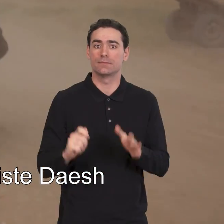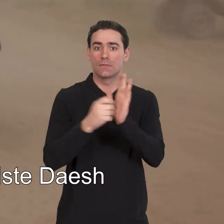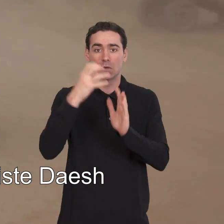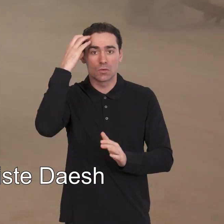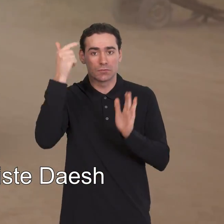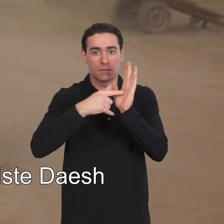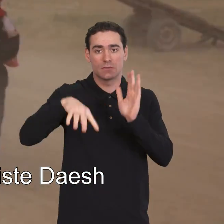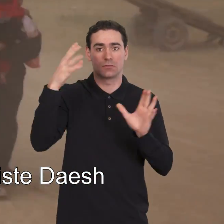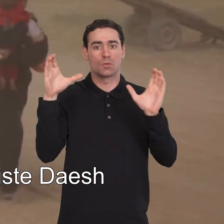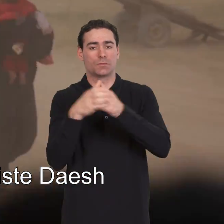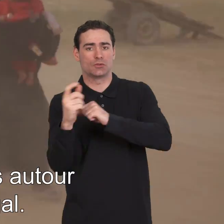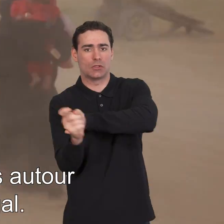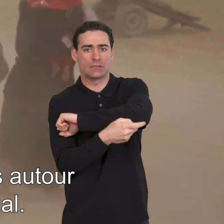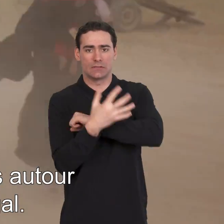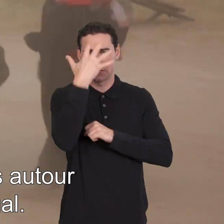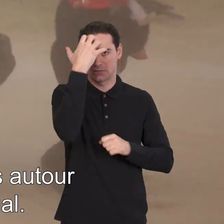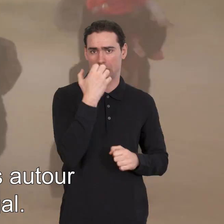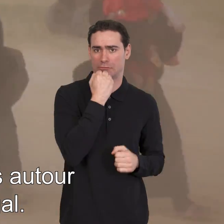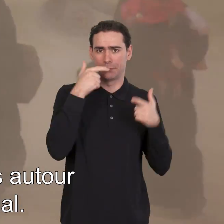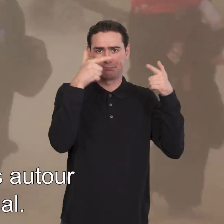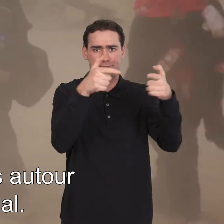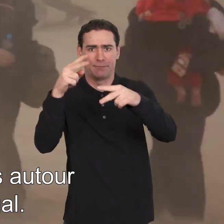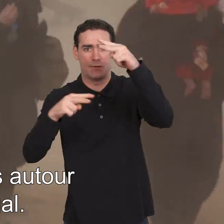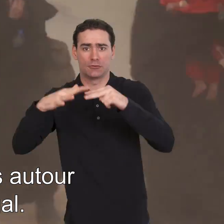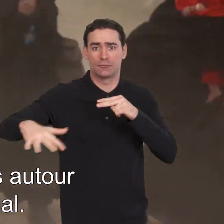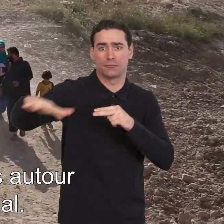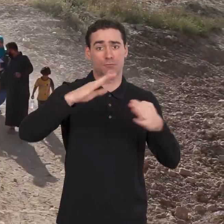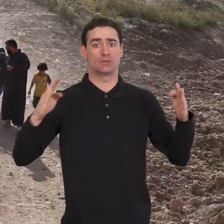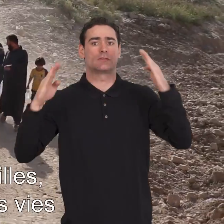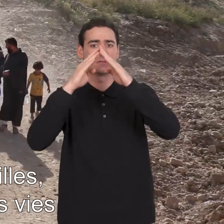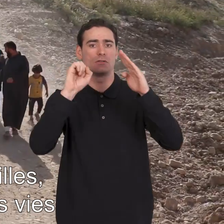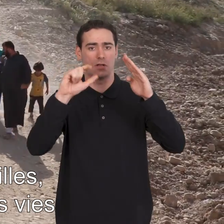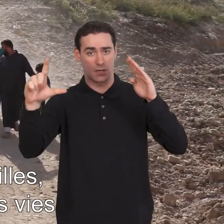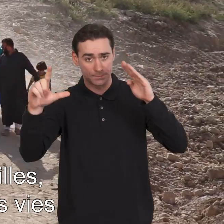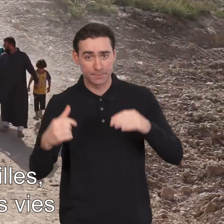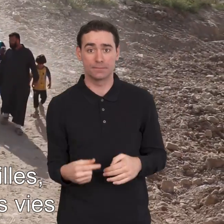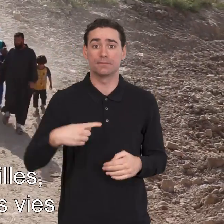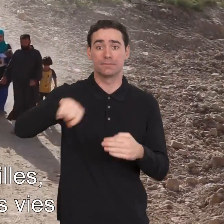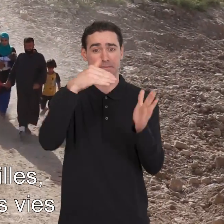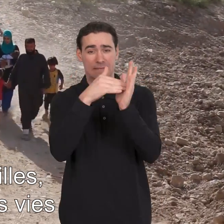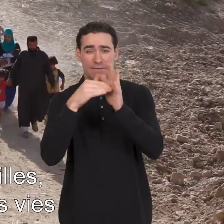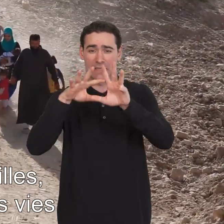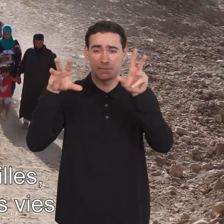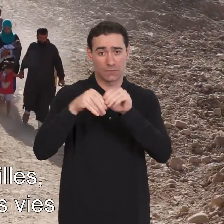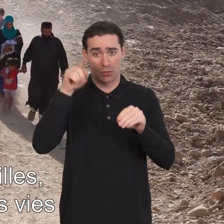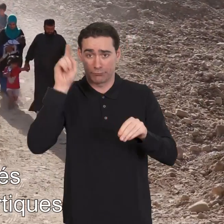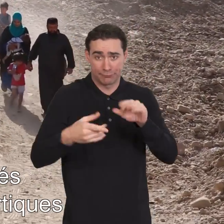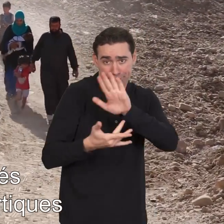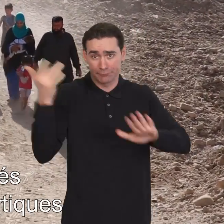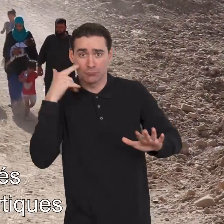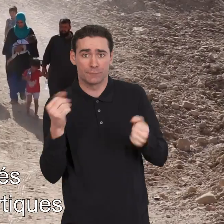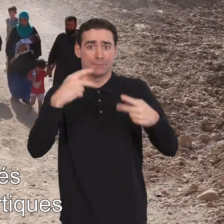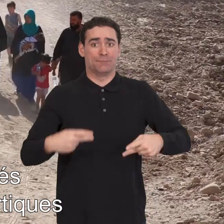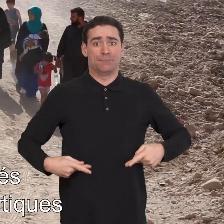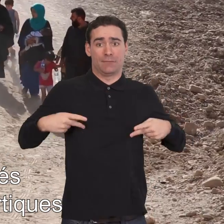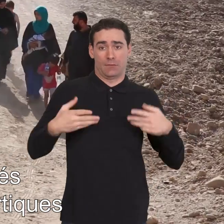2014, le groupe terroriste Daesh attaque leur village situé autour de la montagne Shengal. Comme des milliers de familles, ils fuient pour sauver leur vie et se